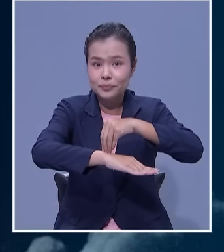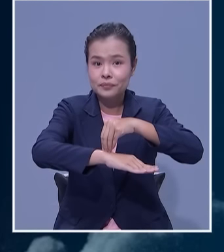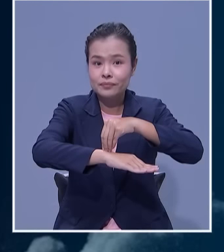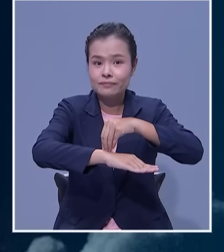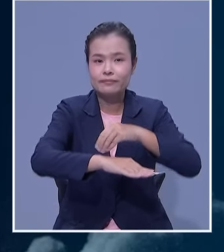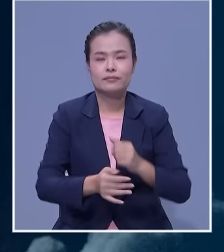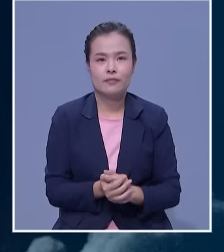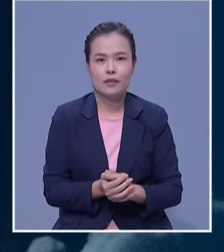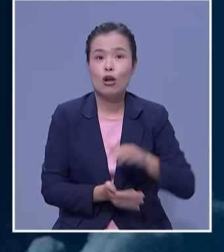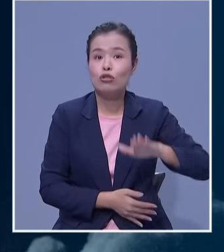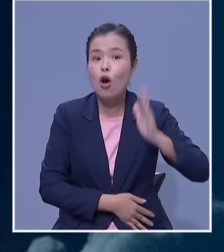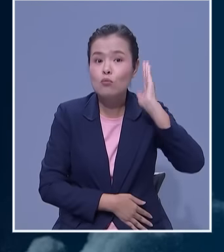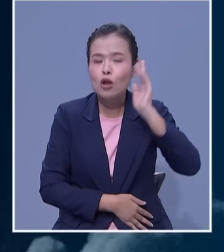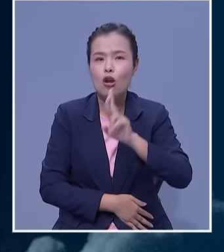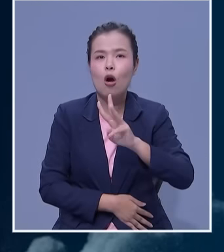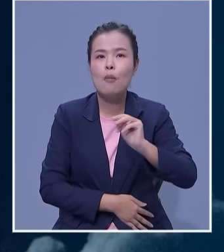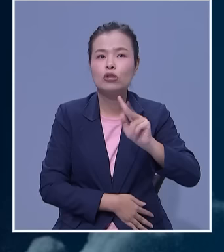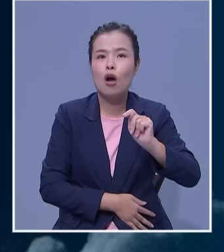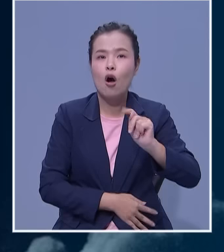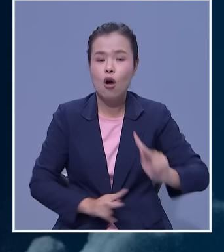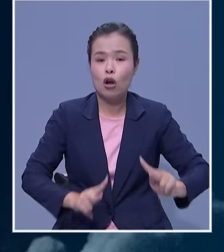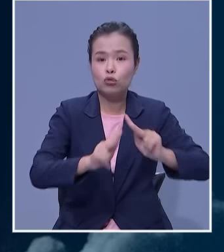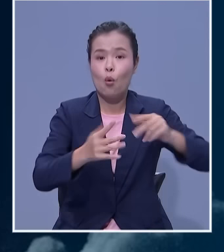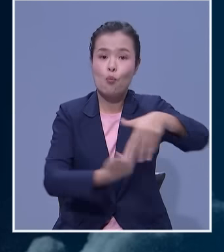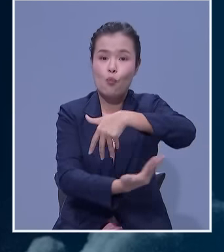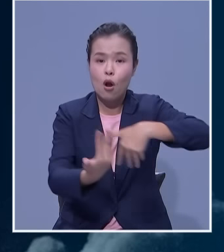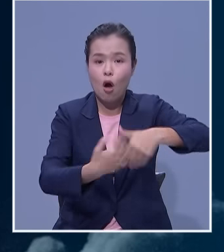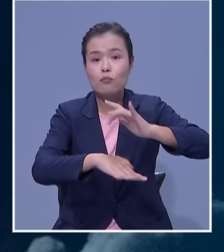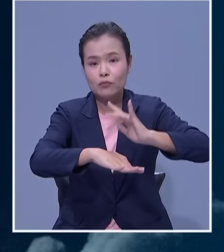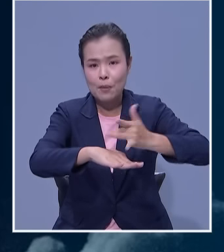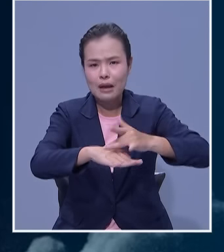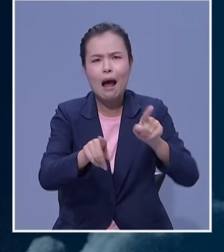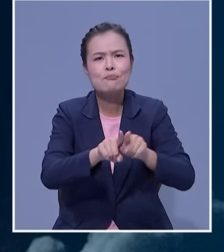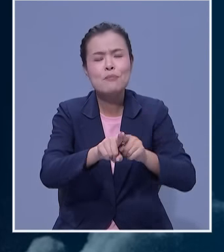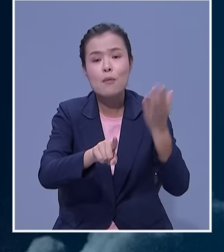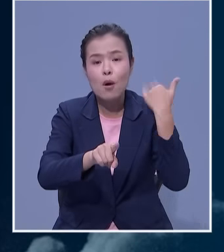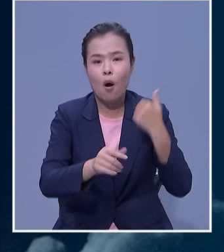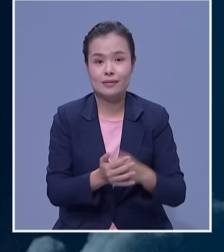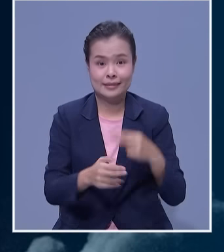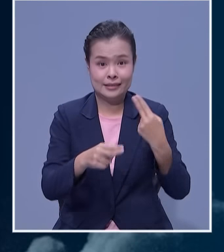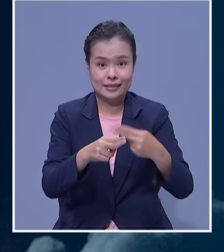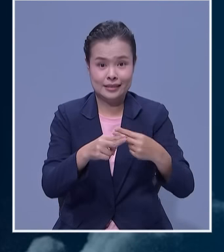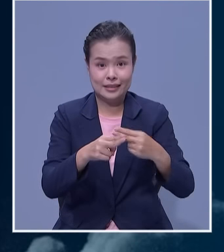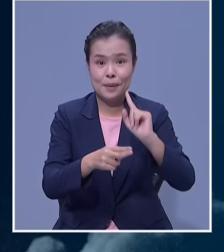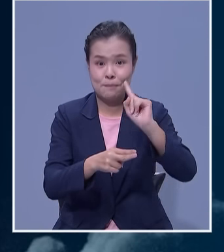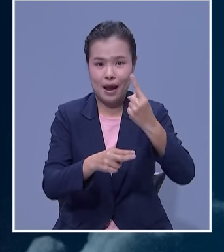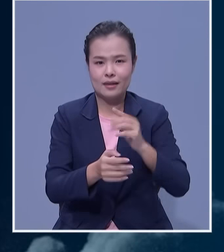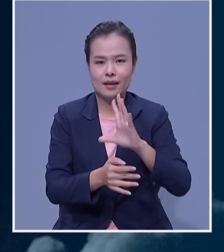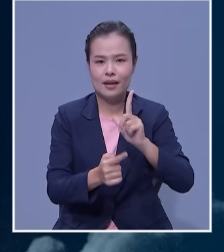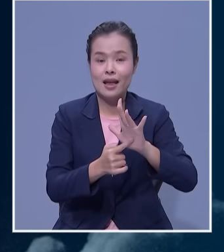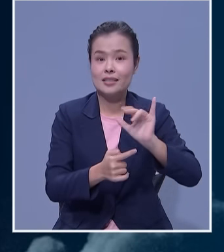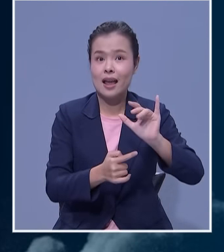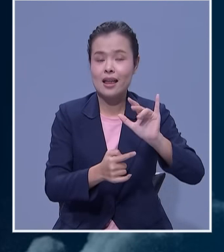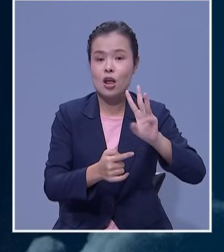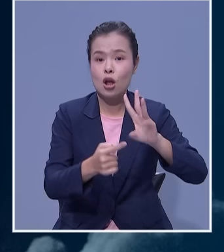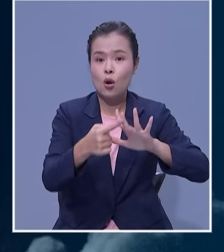สุอยู่ที่รัฐมนตรีว่าการกระทรวงทรัพยากรธรรมชาติและสิ่งแวดล้อมเหมือนเดิมอ่าและมีชื่อคนนี้ขึ้นมาคือคุณชัยวุฒิธนาคมานุสรณ์